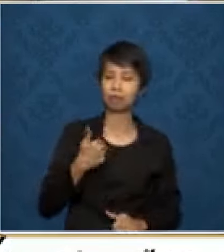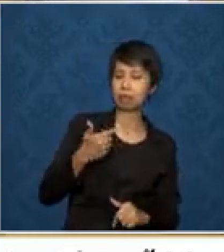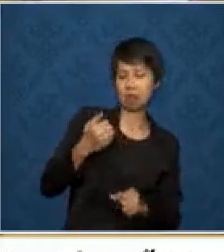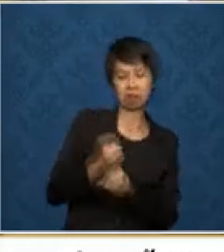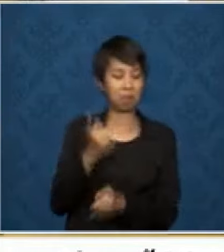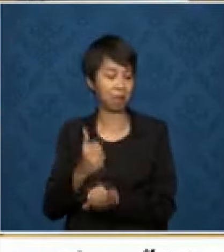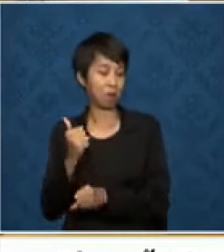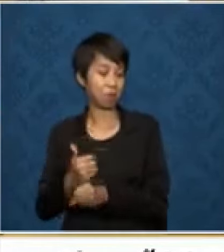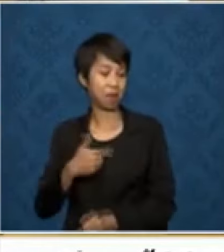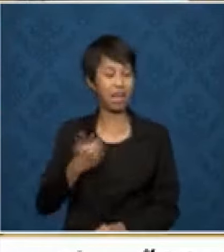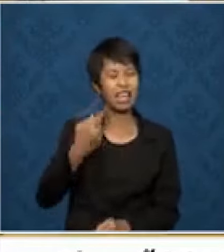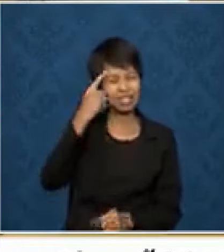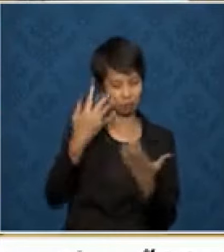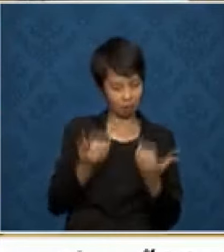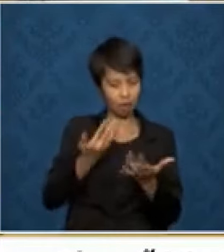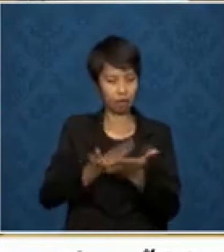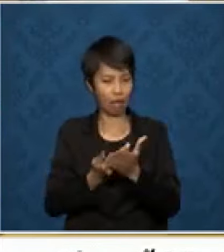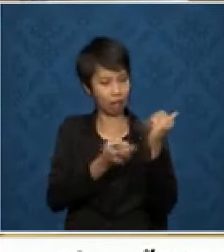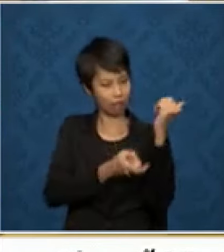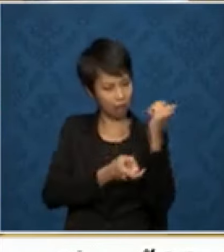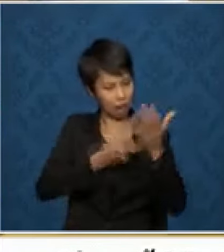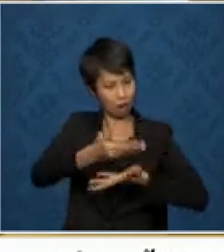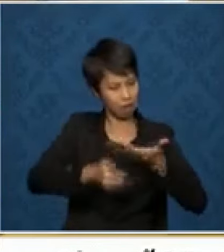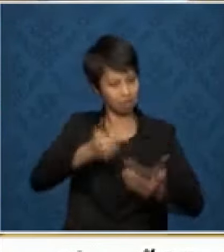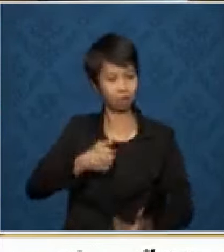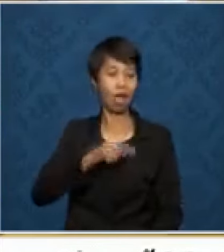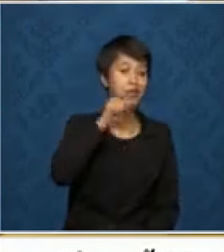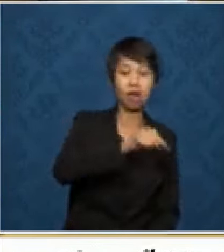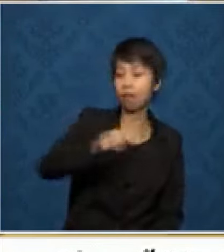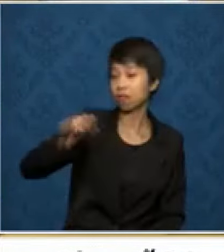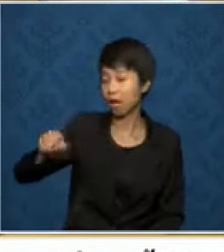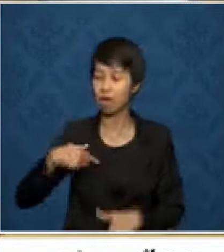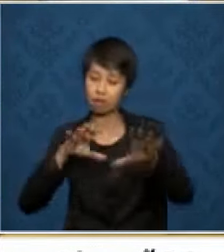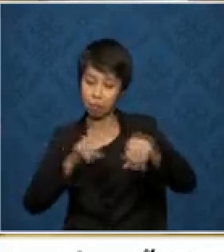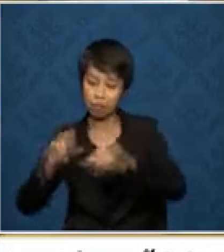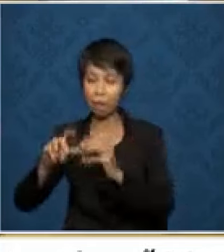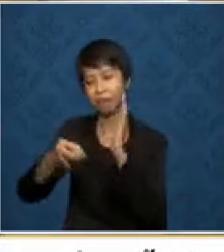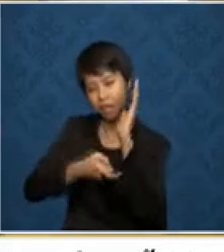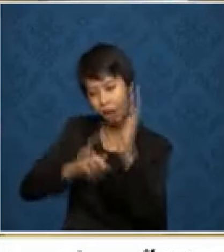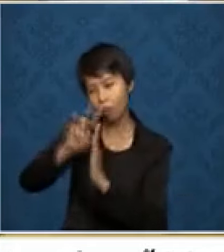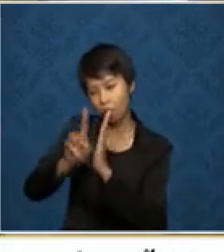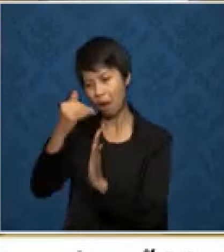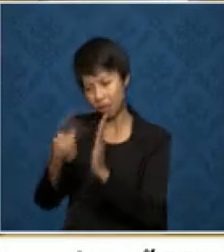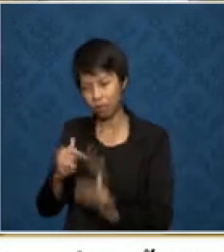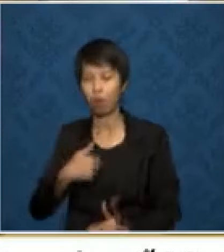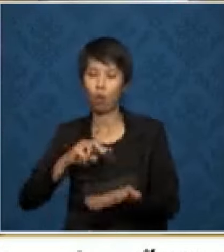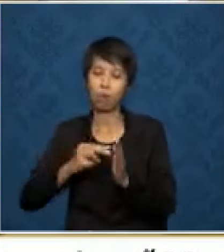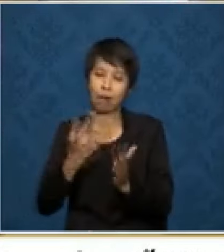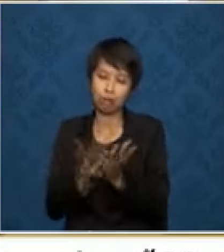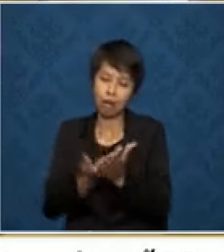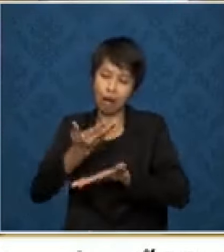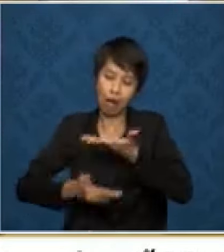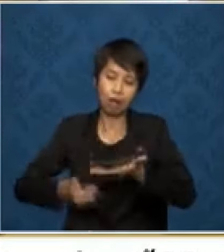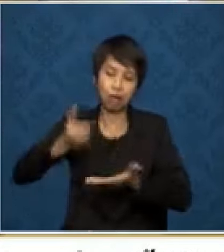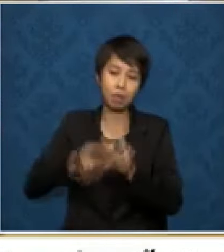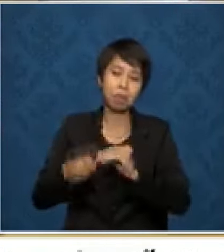อย่าคิดว่าที่ยางมันขึ้นวันนี้เป็นเพราะผมไปสั่งปราบยางเถื่อนเดี๋ยวจะไปกันใหญ่ยางเถื่อนอาจ